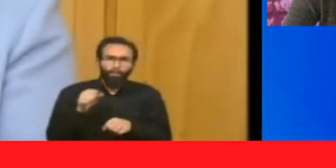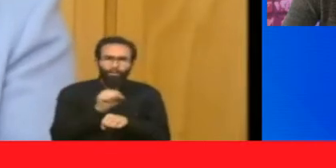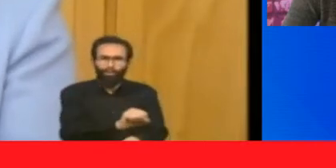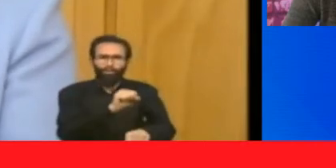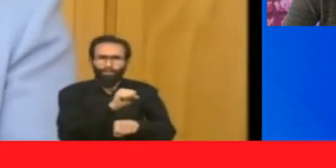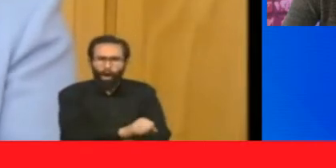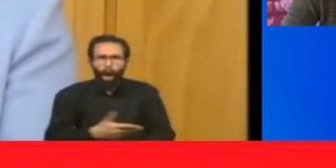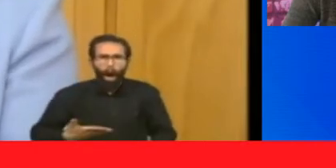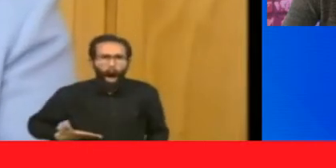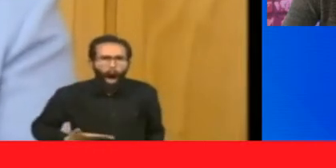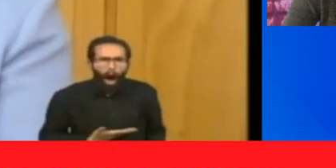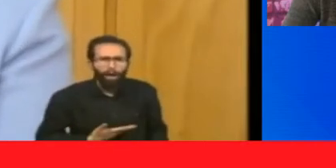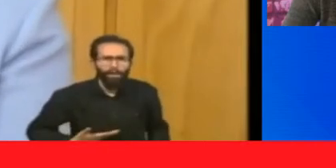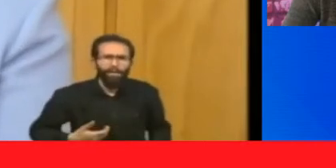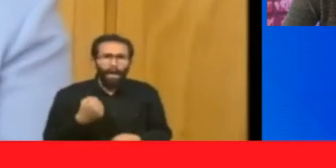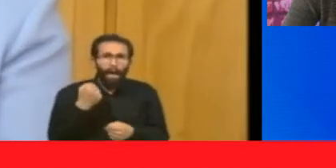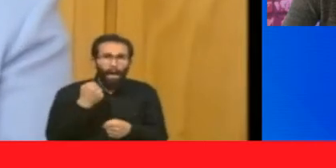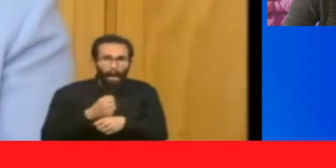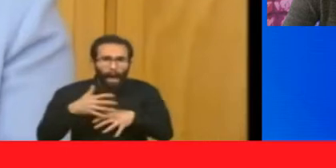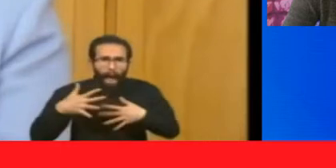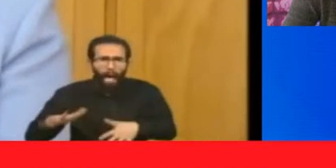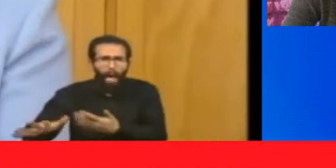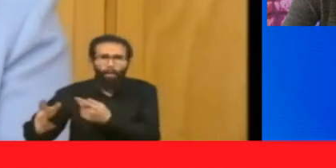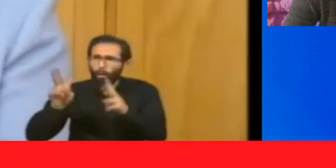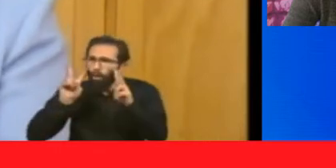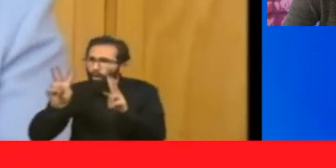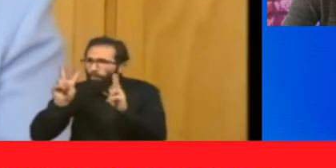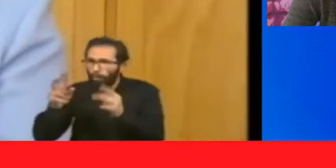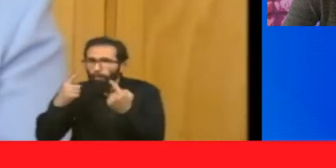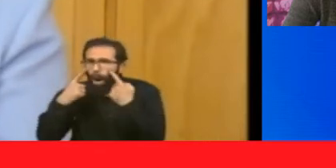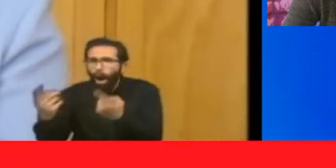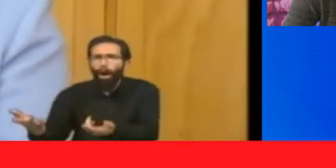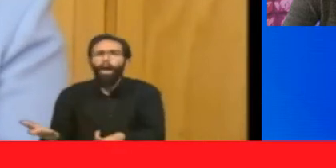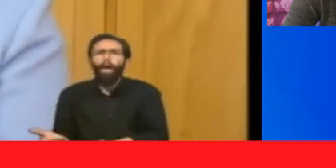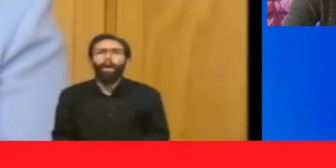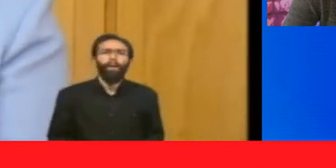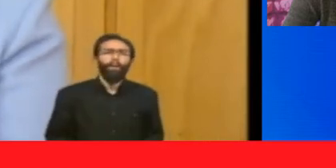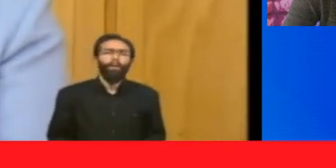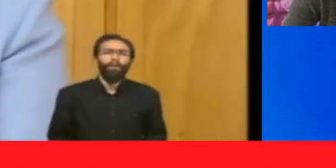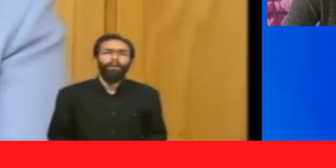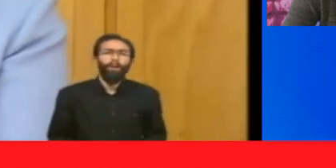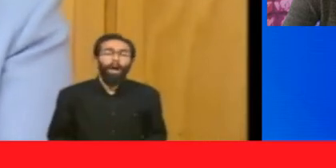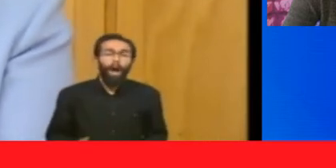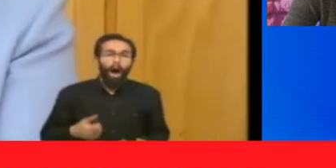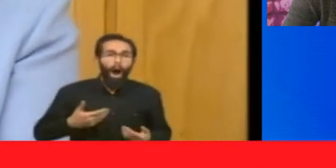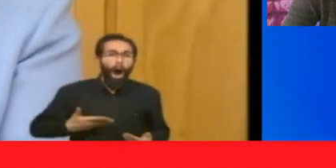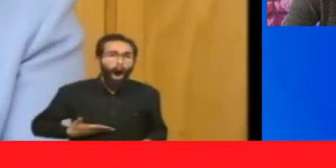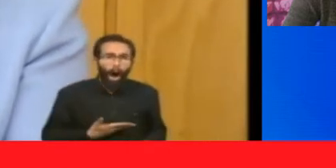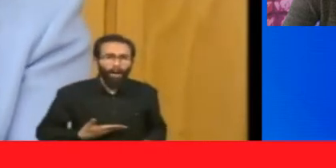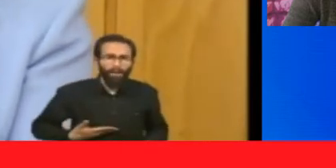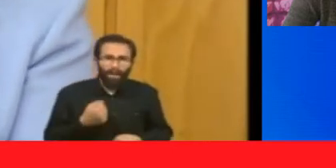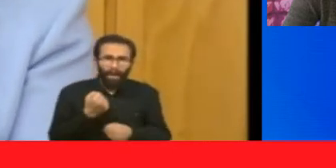da mutlaka görülmesi gerektiğini ifade etmek isterim. Evet, açlık grevleri